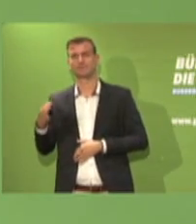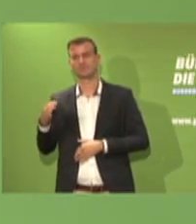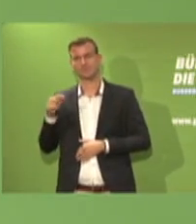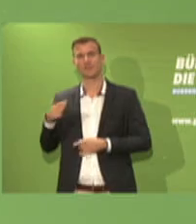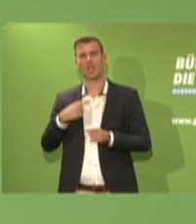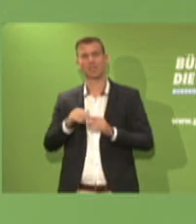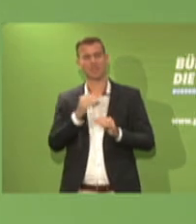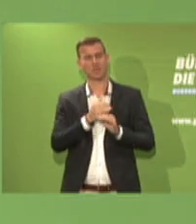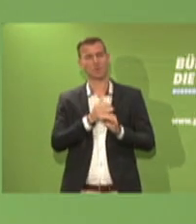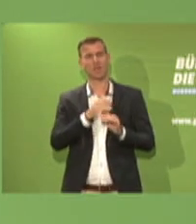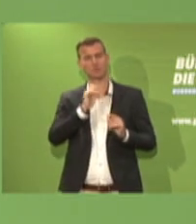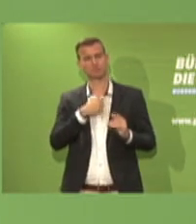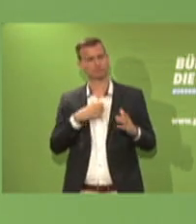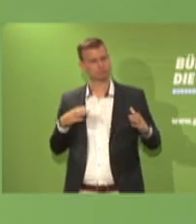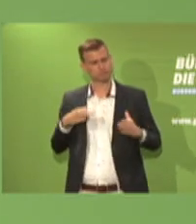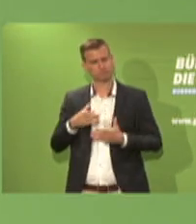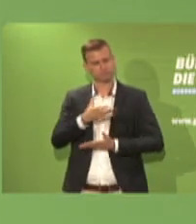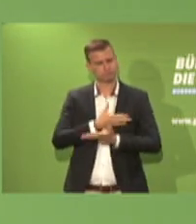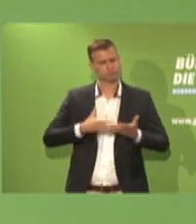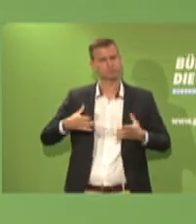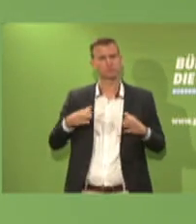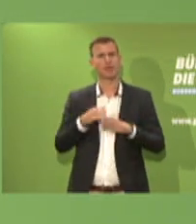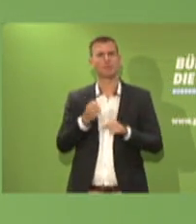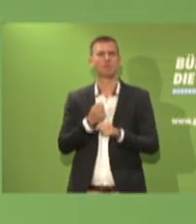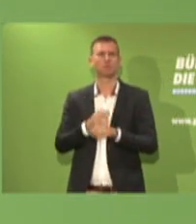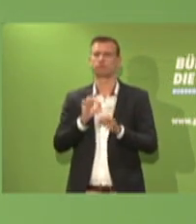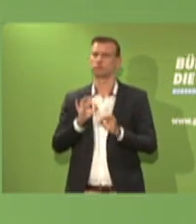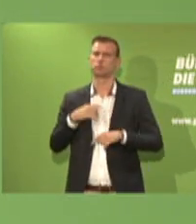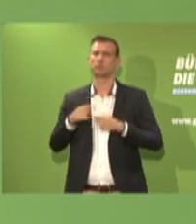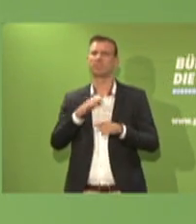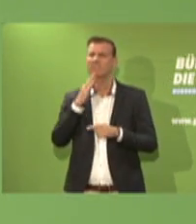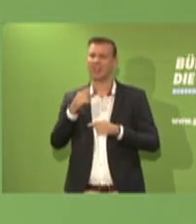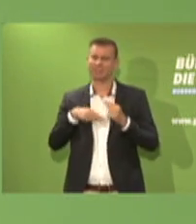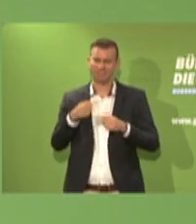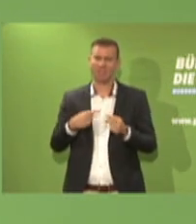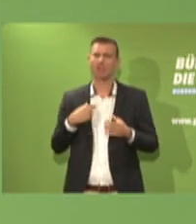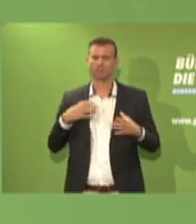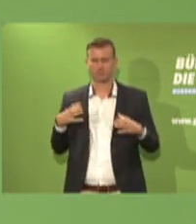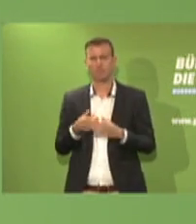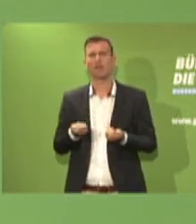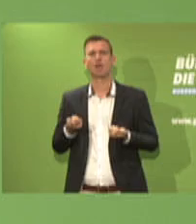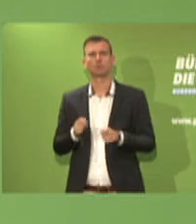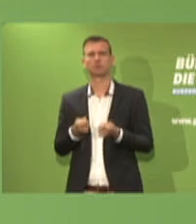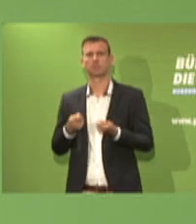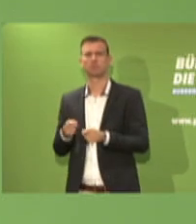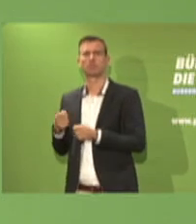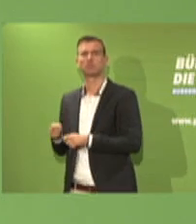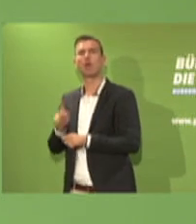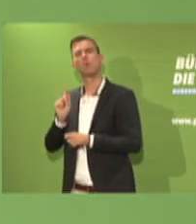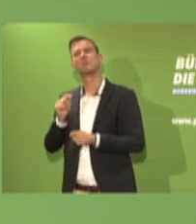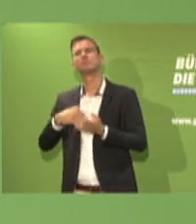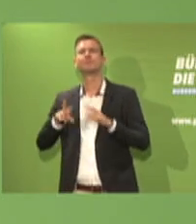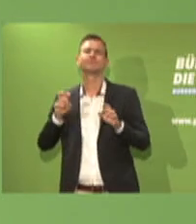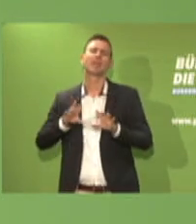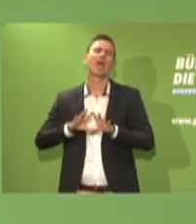engagierten Kolleginnen und Kollegen gut zusammengearbeitet. Viele Verfahren haben wir abschließen können. Außerdem haben wir, etwas allgemeiner